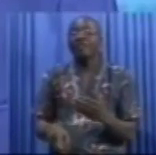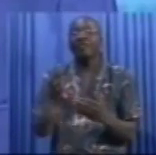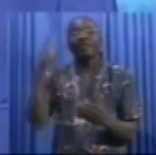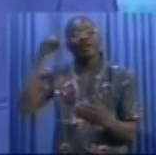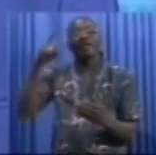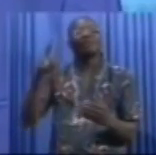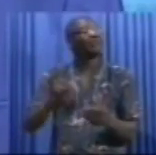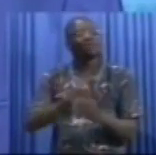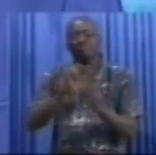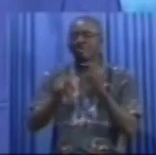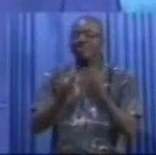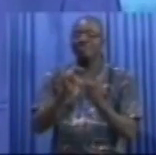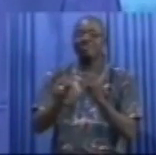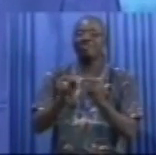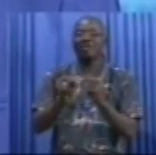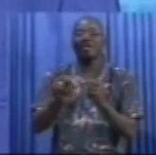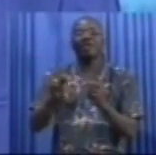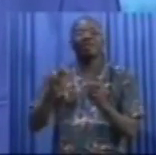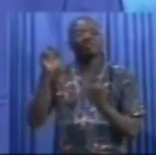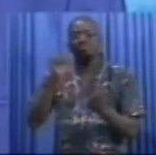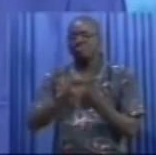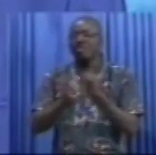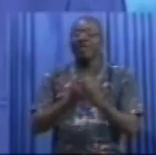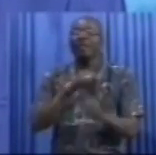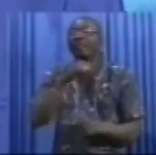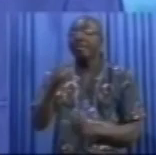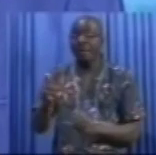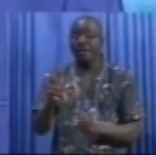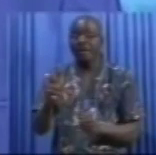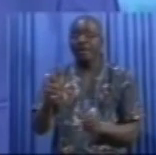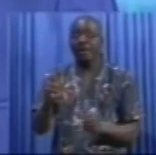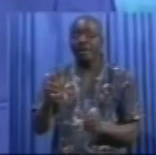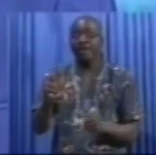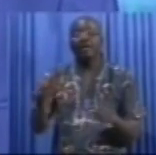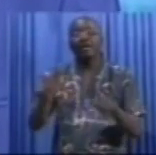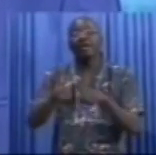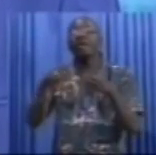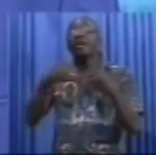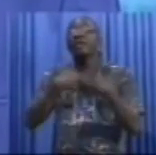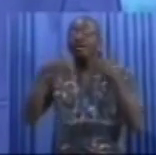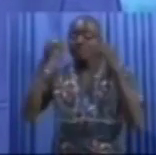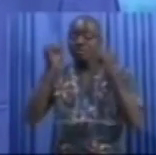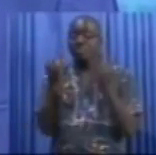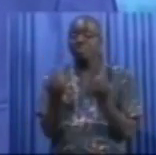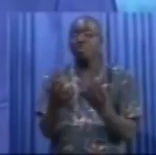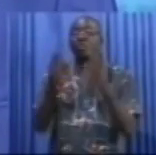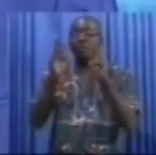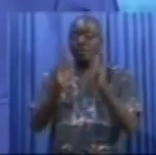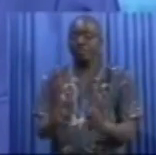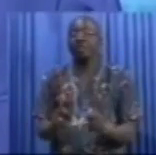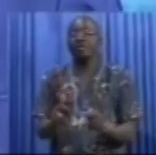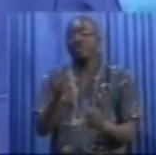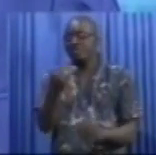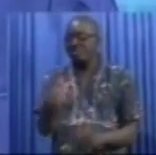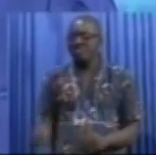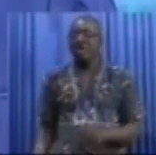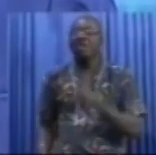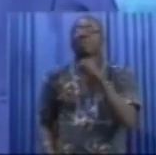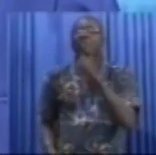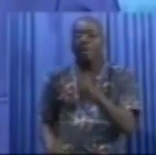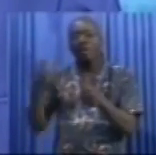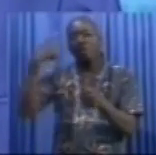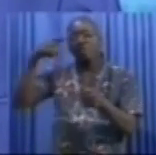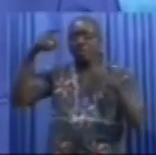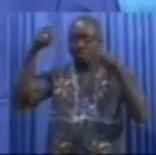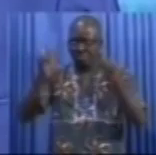redevenue normale. La circulation est fluide. C'est comme j'ai dit, il y a beaucoup de personnes qui n'ont pas leurs moyens aujourd'hui pour pouvoir donc